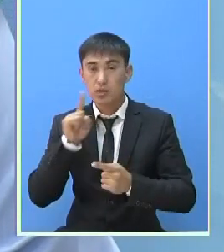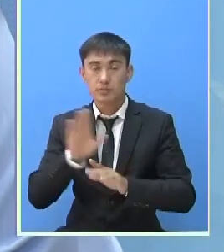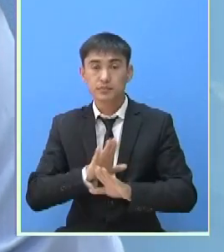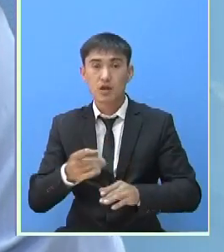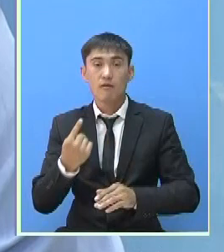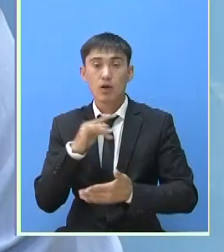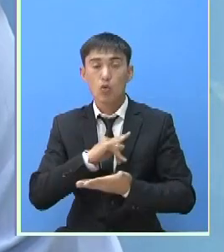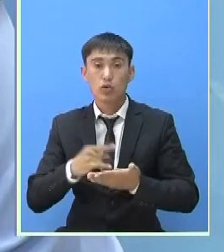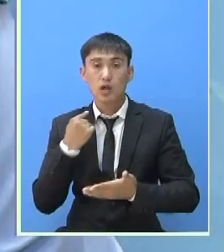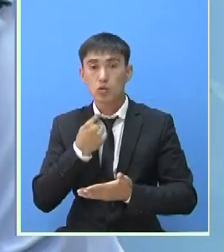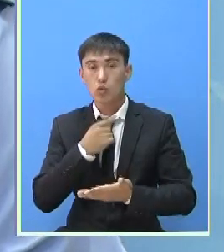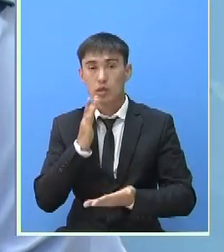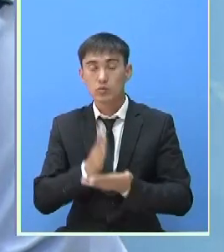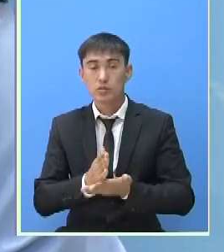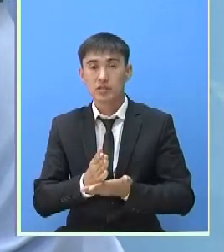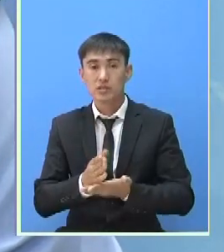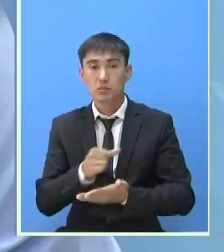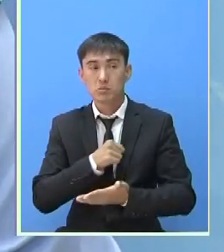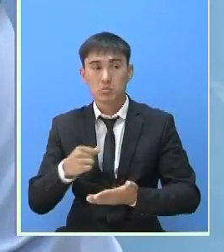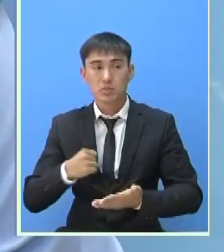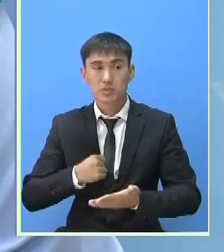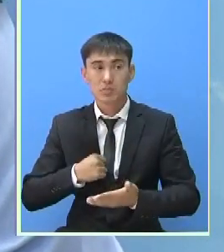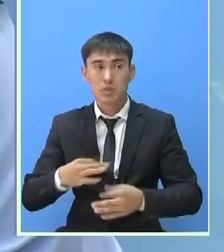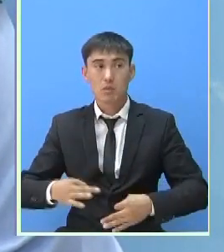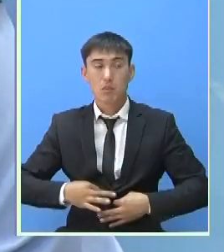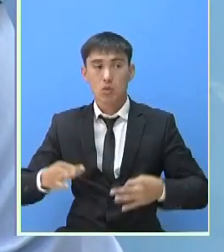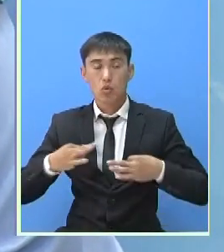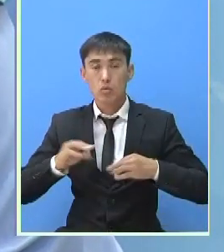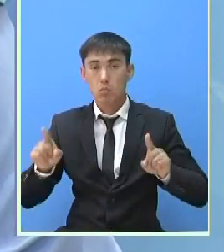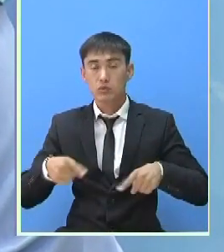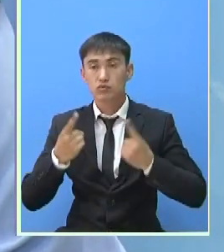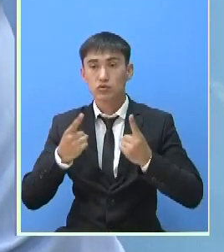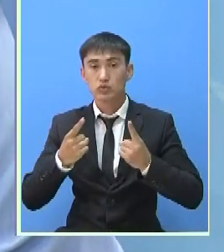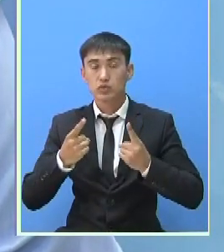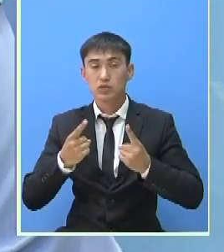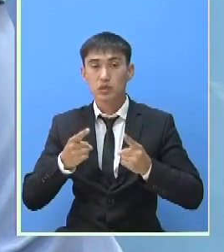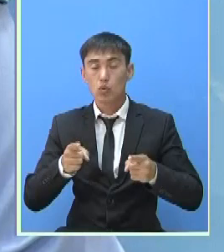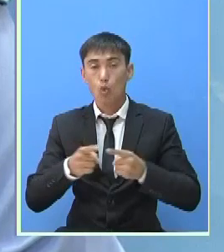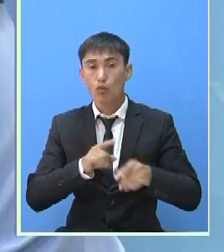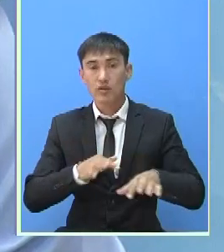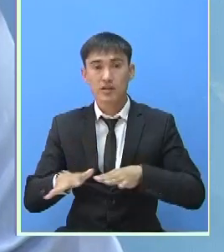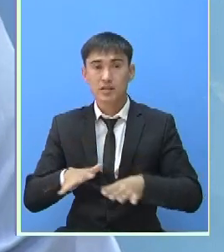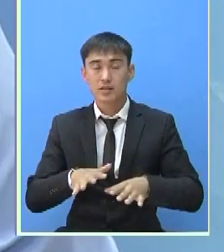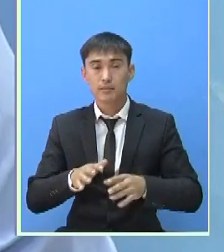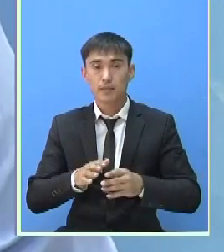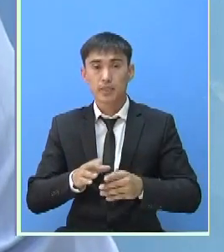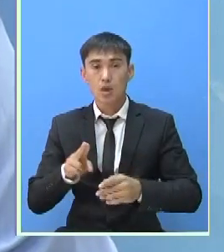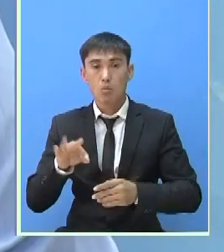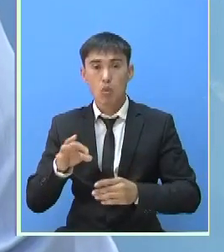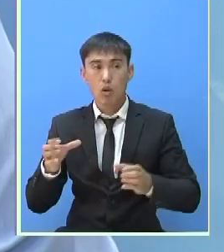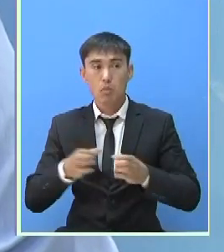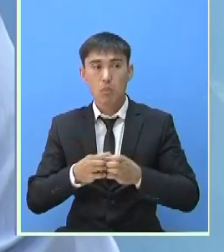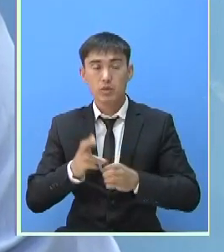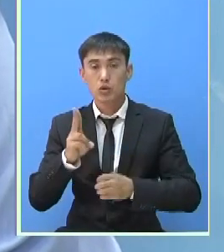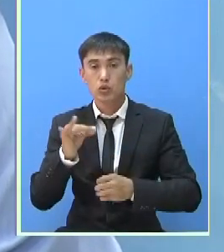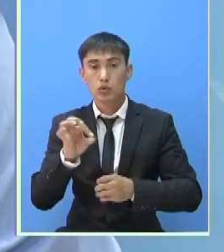Талдыкурган. Мы сами, как прокуроры, возбудили прокуратуру города уголовное дело по компании